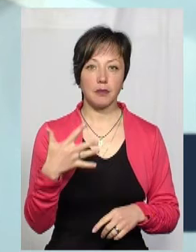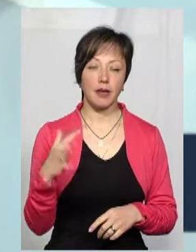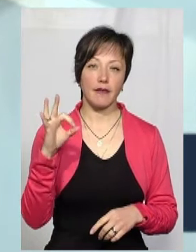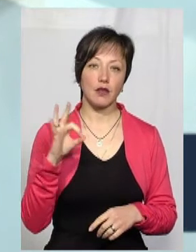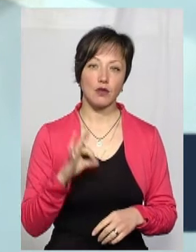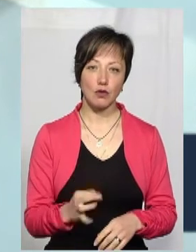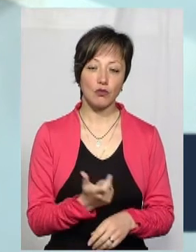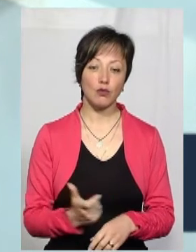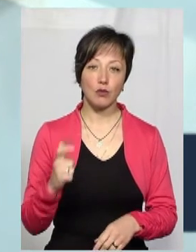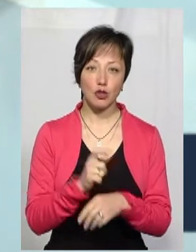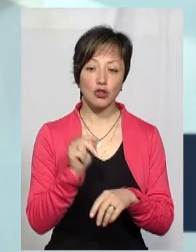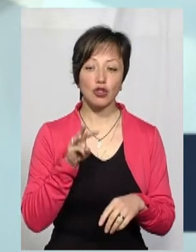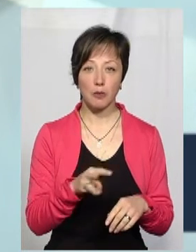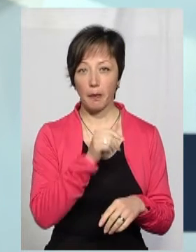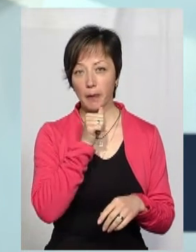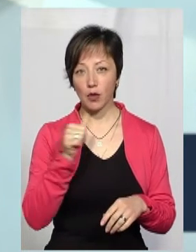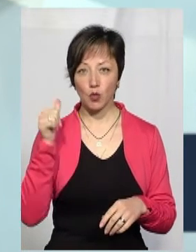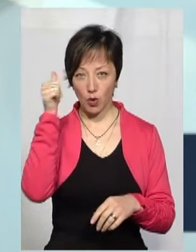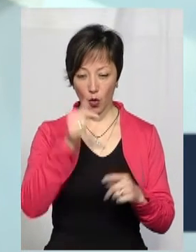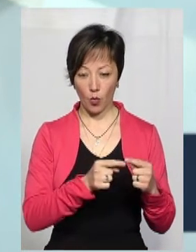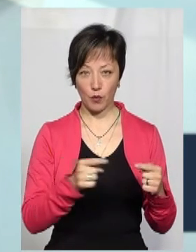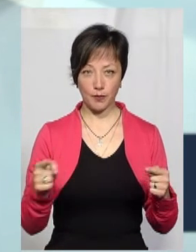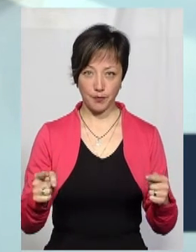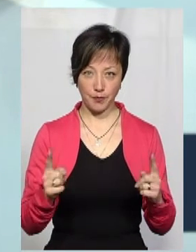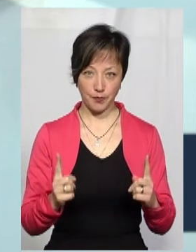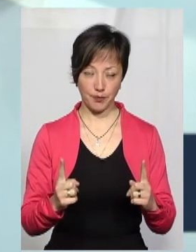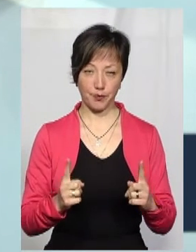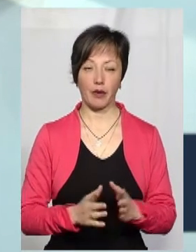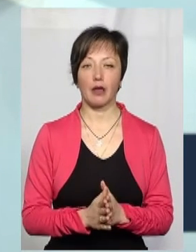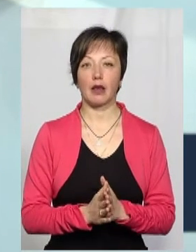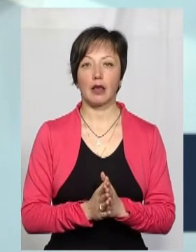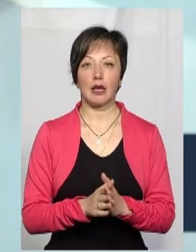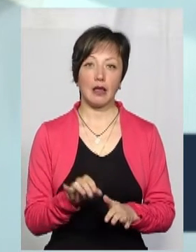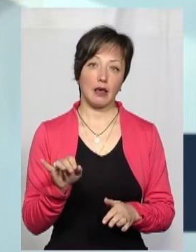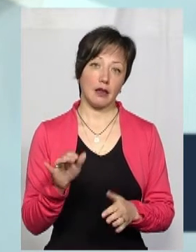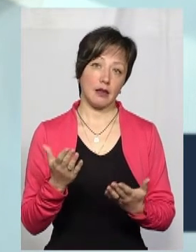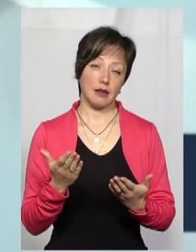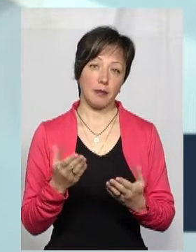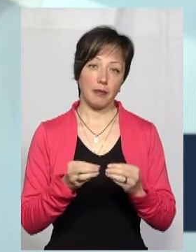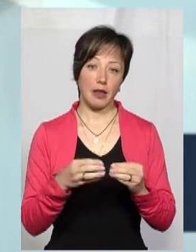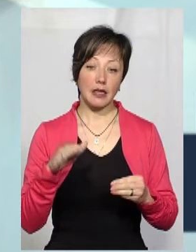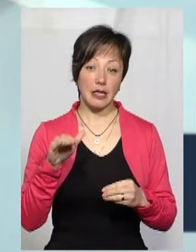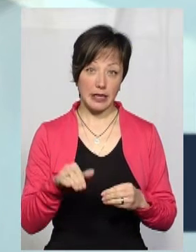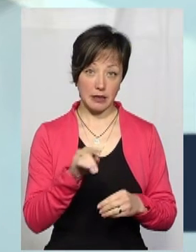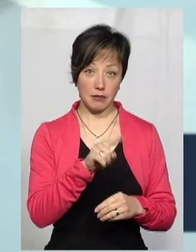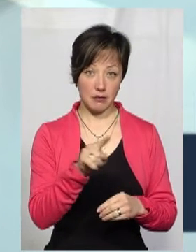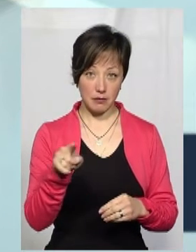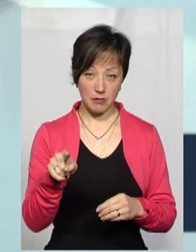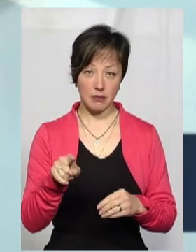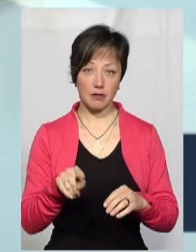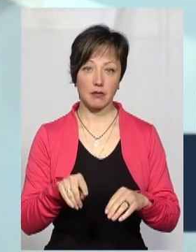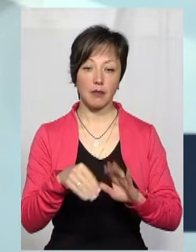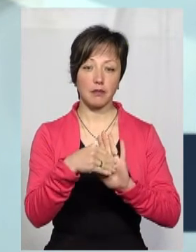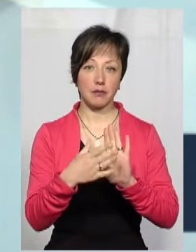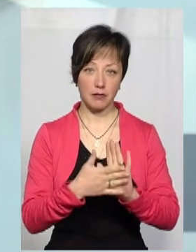35% більше, ніж за попередній період минулого року. І майже 15 тисяч з них призначено